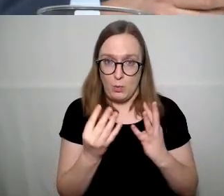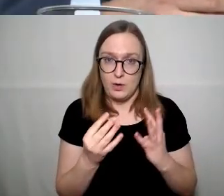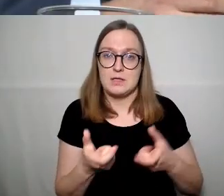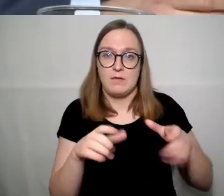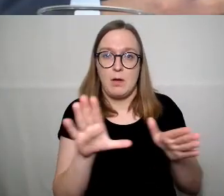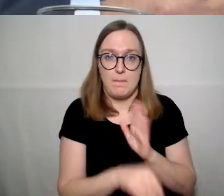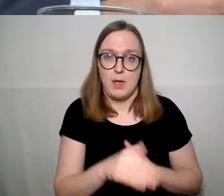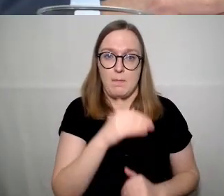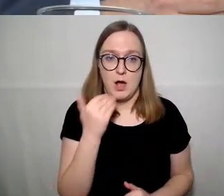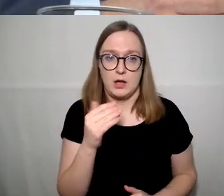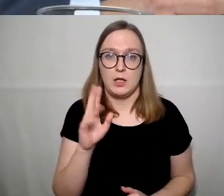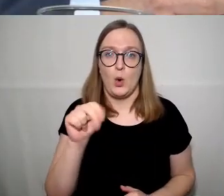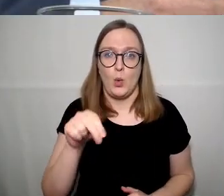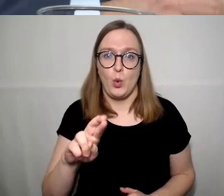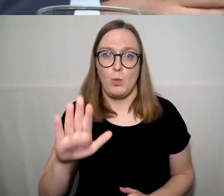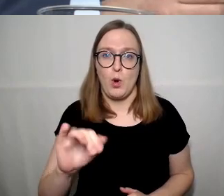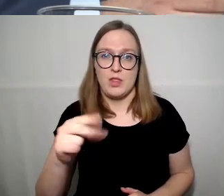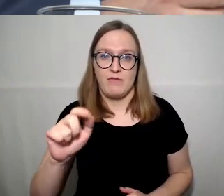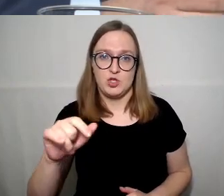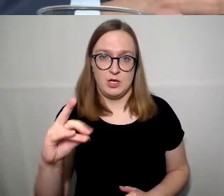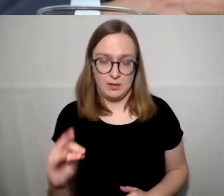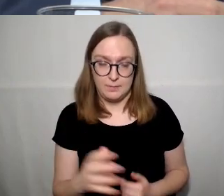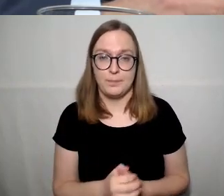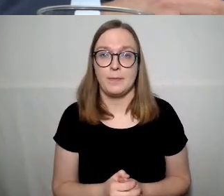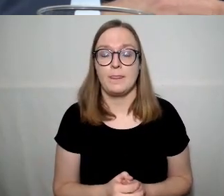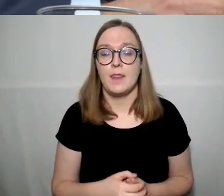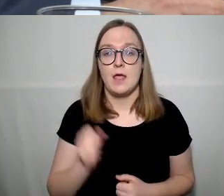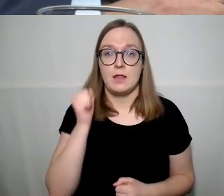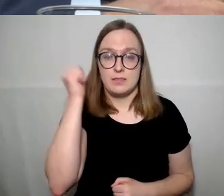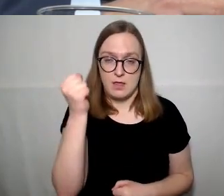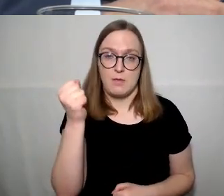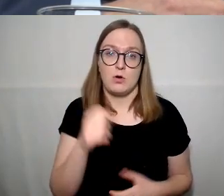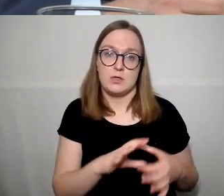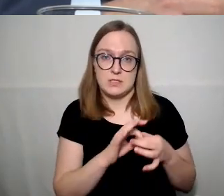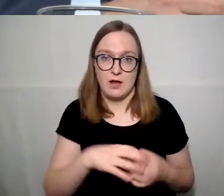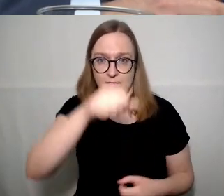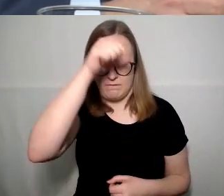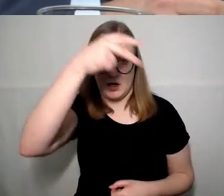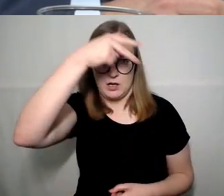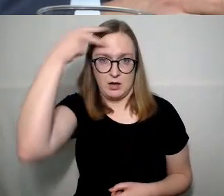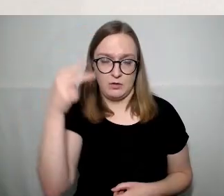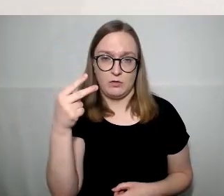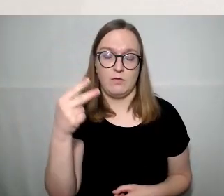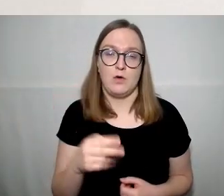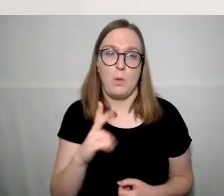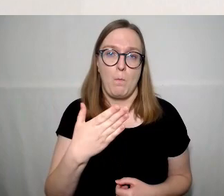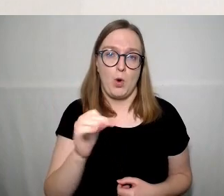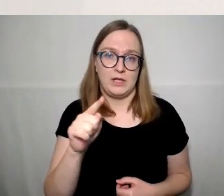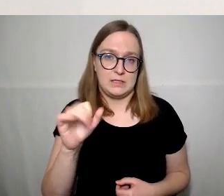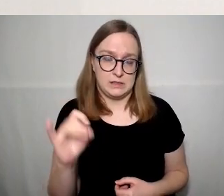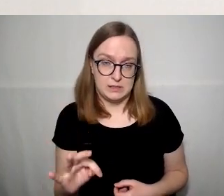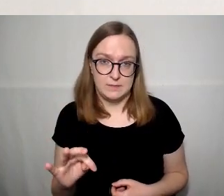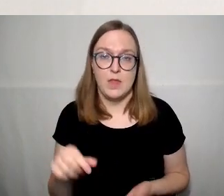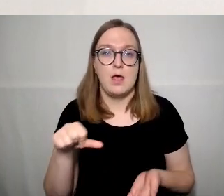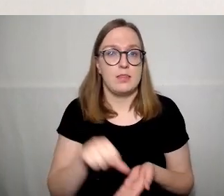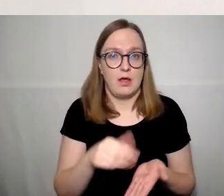sveiki. Demokratų sąjunga vardan Lietuvos ir Modestas Važnevičius, sveiki. Nedalyvauja Tėvynės sąjunga Lietuvos